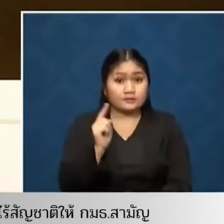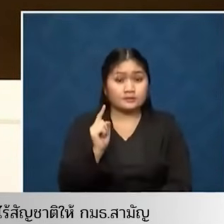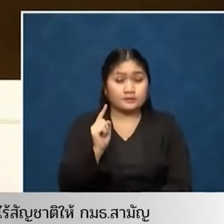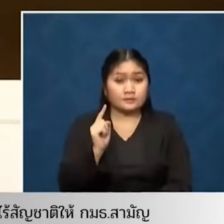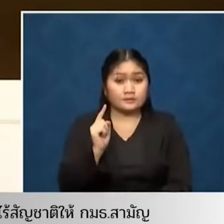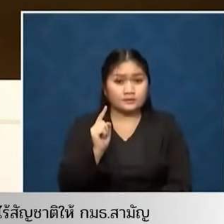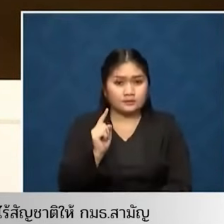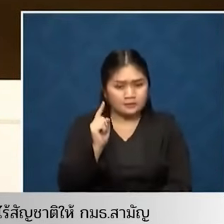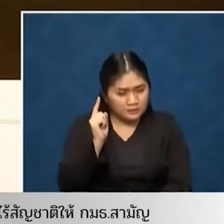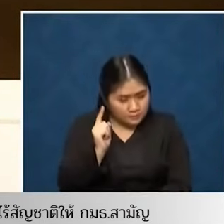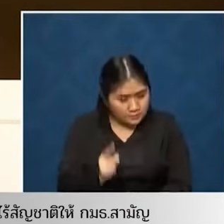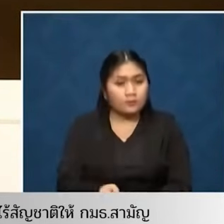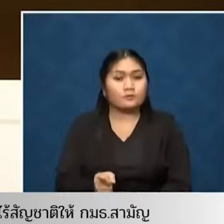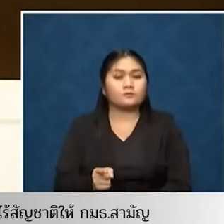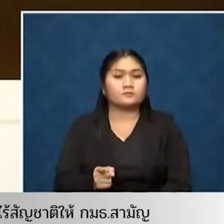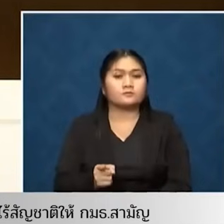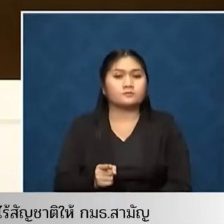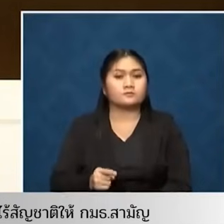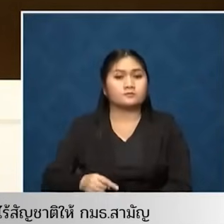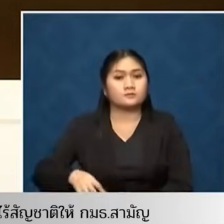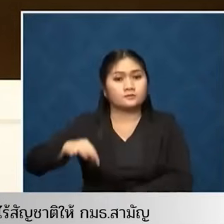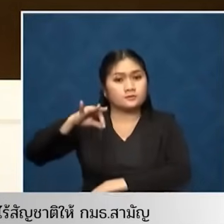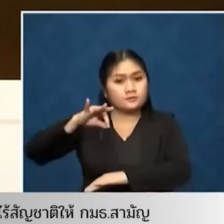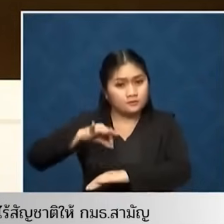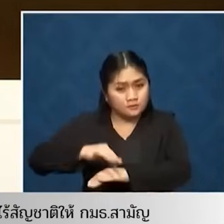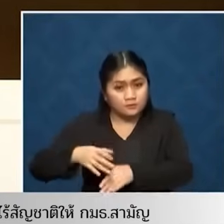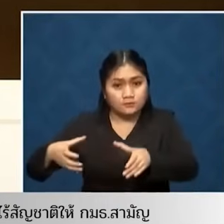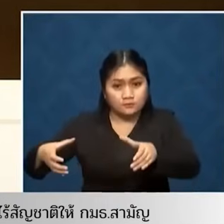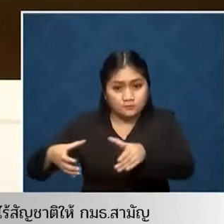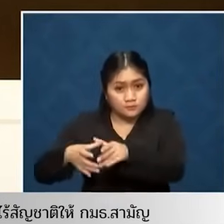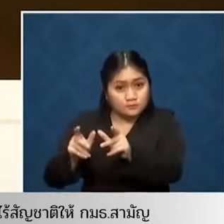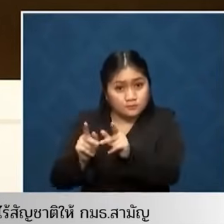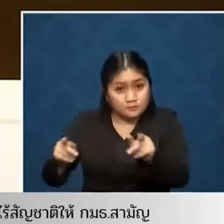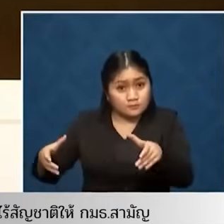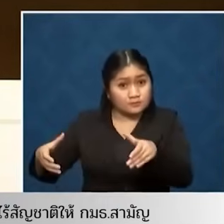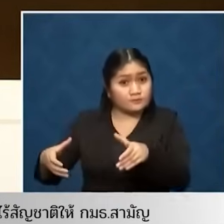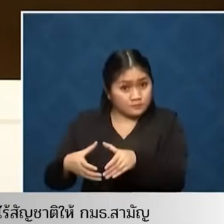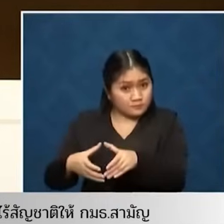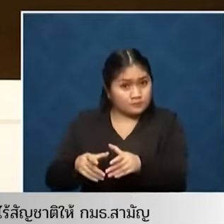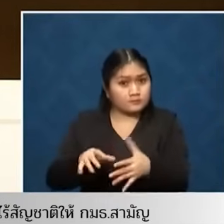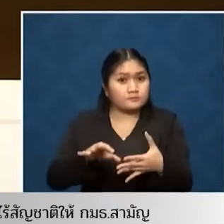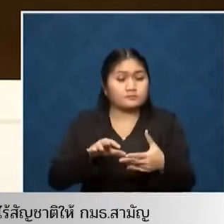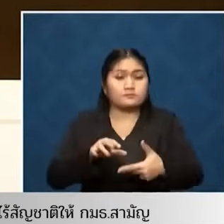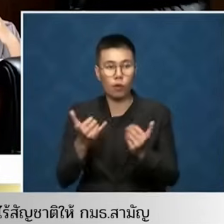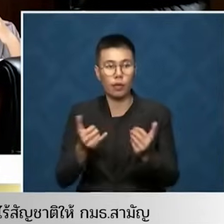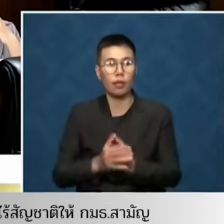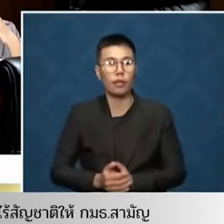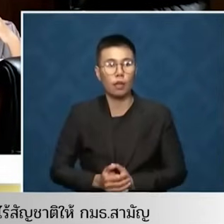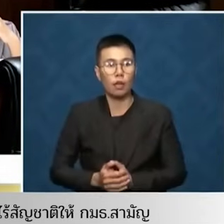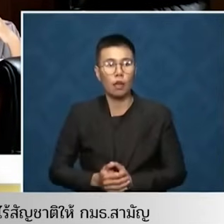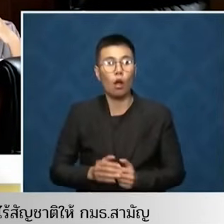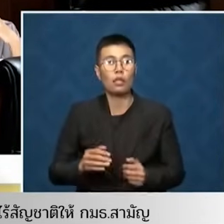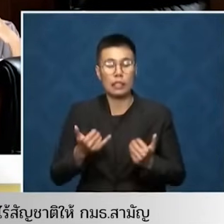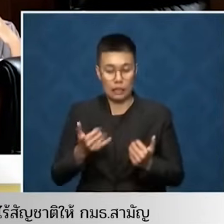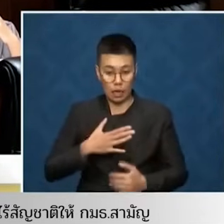ซึ่งไม่ถือว่าเป็นการปัดตกไม่ให้ตั้งกรรมาธิการวิสามัญดังกล่าวแต่ให้ส่งเรื่องไปยังกรรมาธิการสามัญอื่นแทน รวบรวม